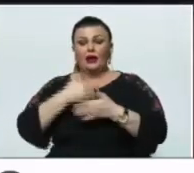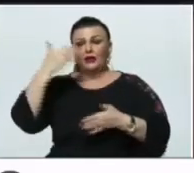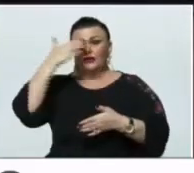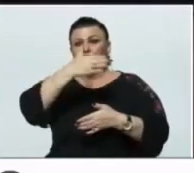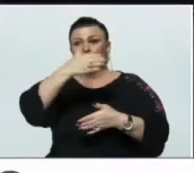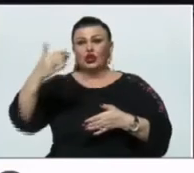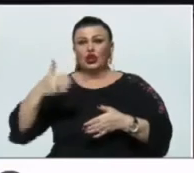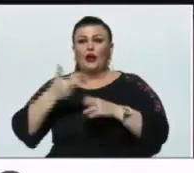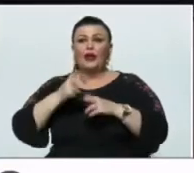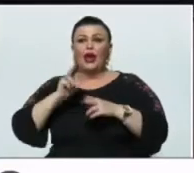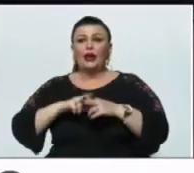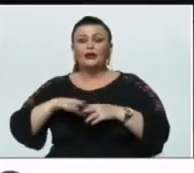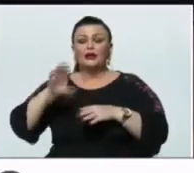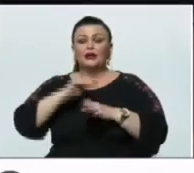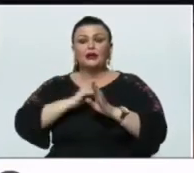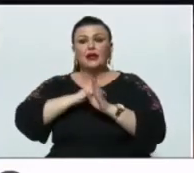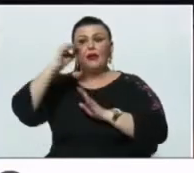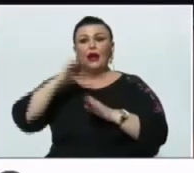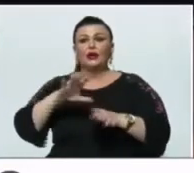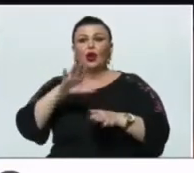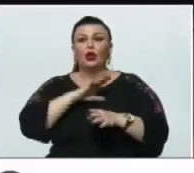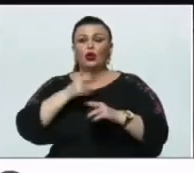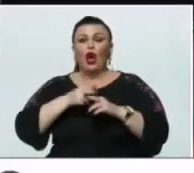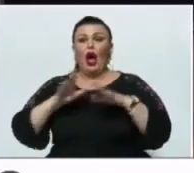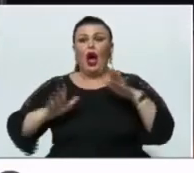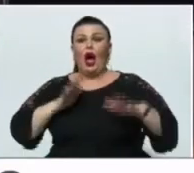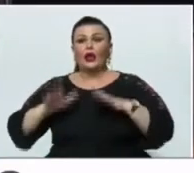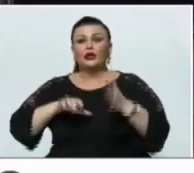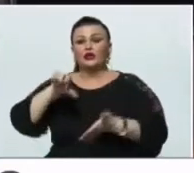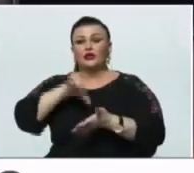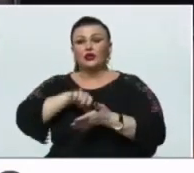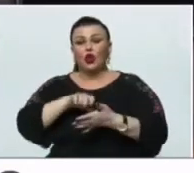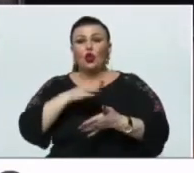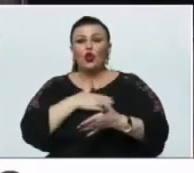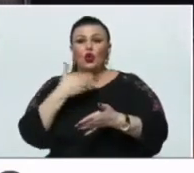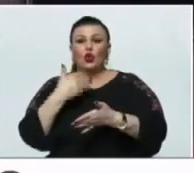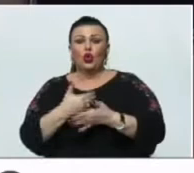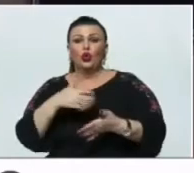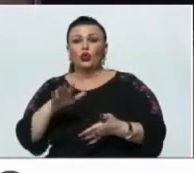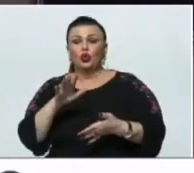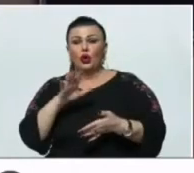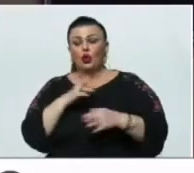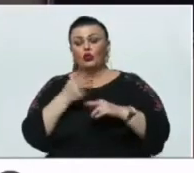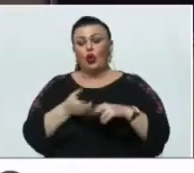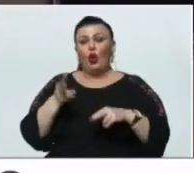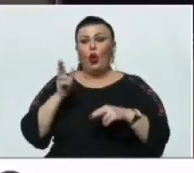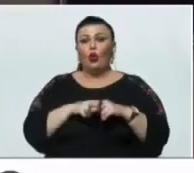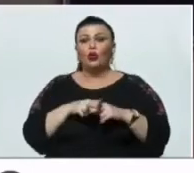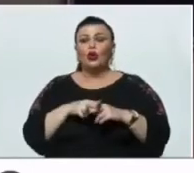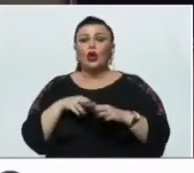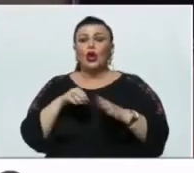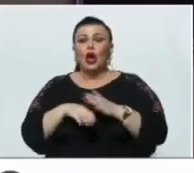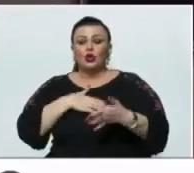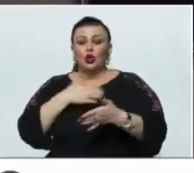cəmiyyətin təbəqəsindən biri olan gənclər idi. Bu prosesin ən aktiv iştirakçıları gənclər və könüllülər olmuşdu. Ona görə biz könüllər